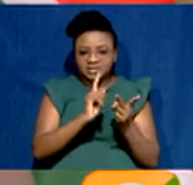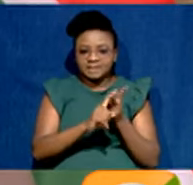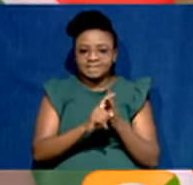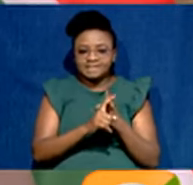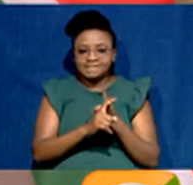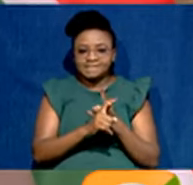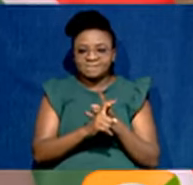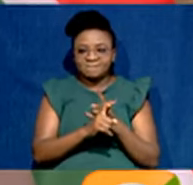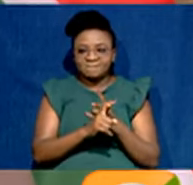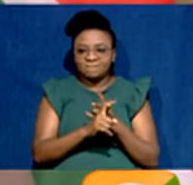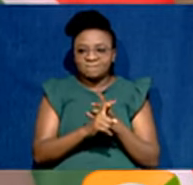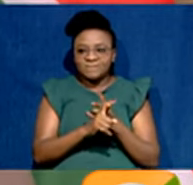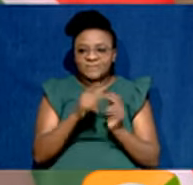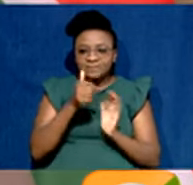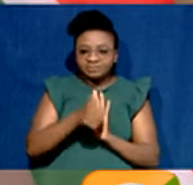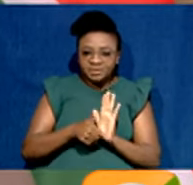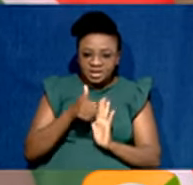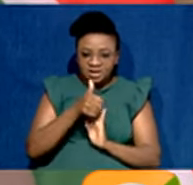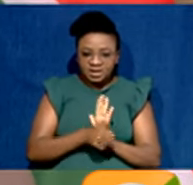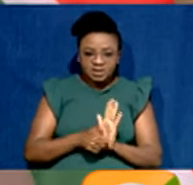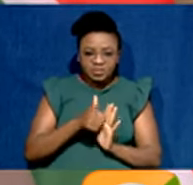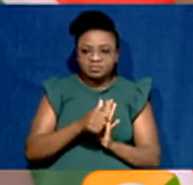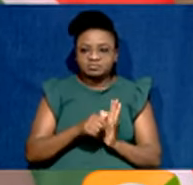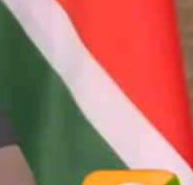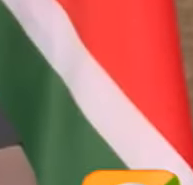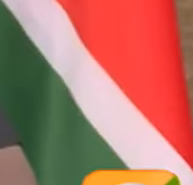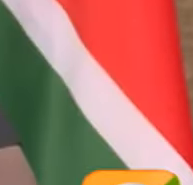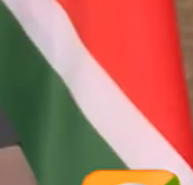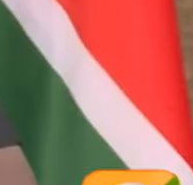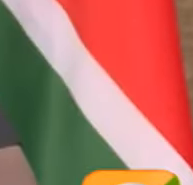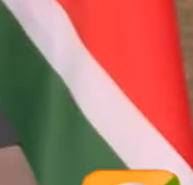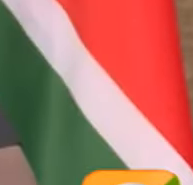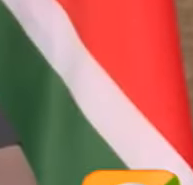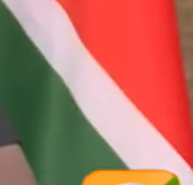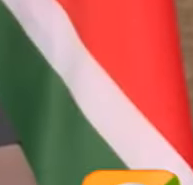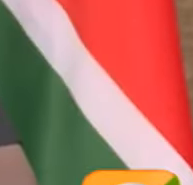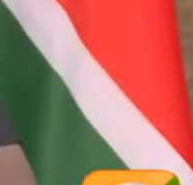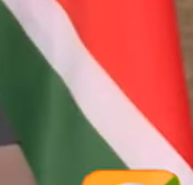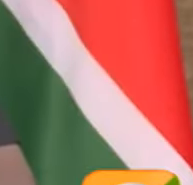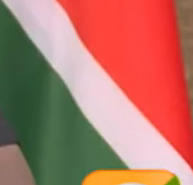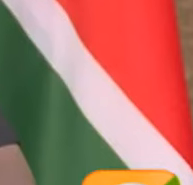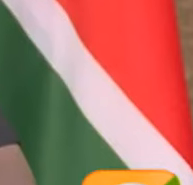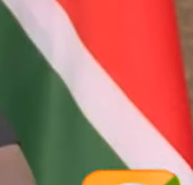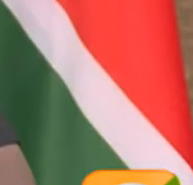ushuru ya Railway Development Levy, na ilikuwa kwa budget.